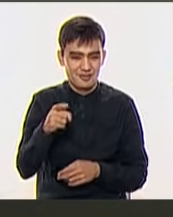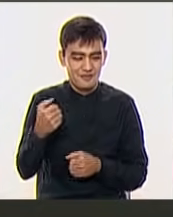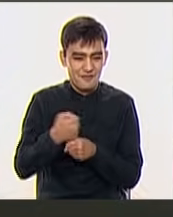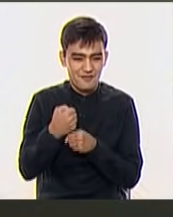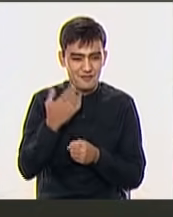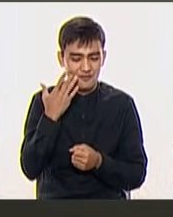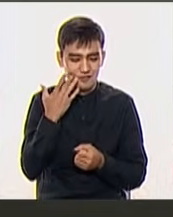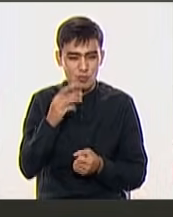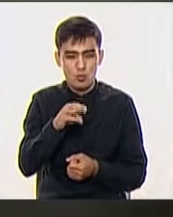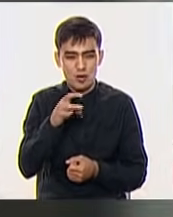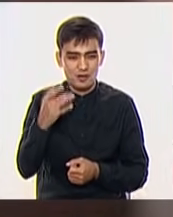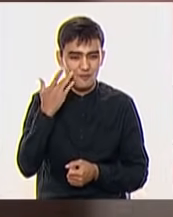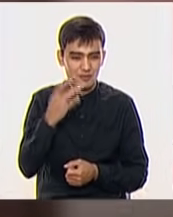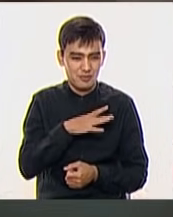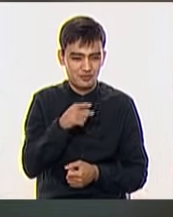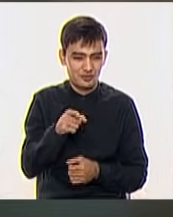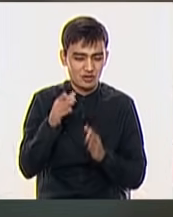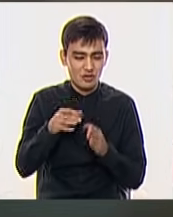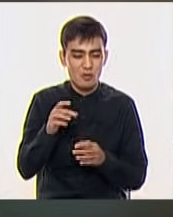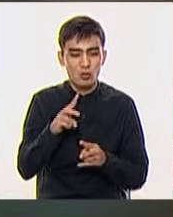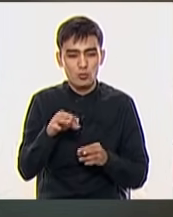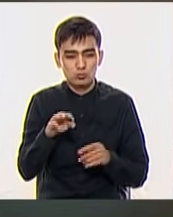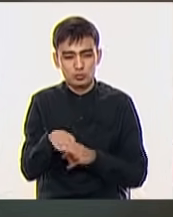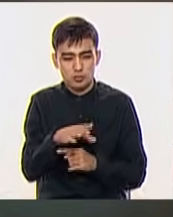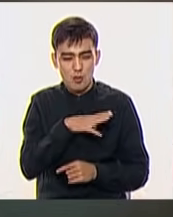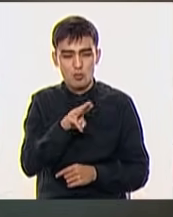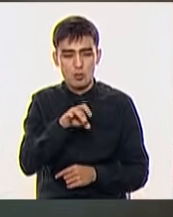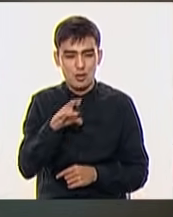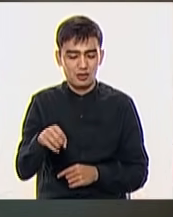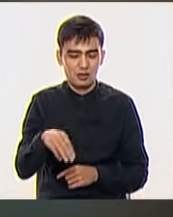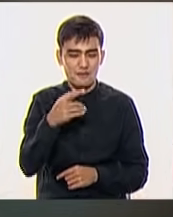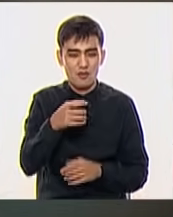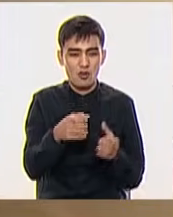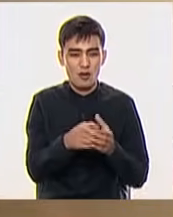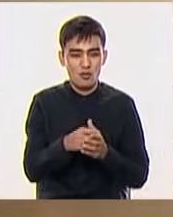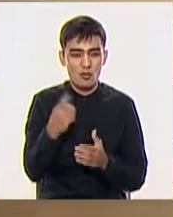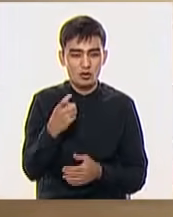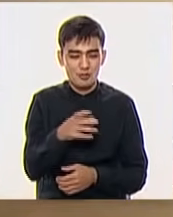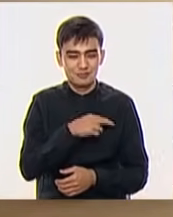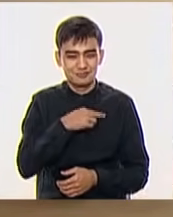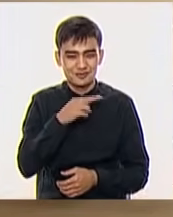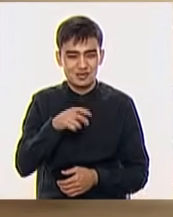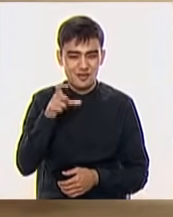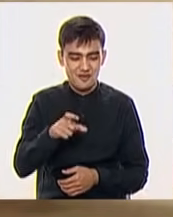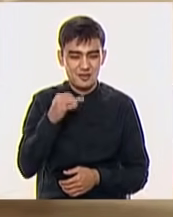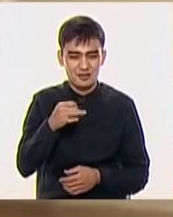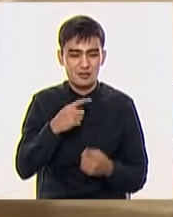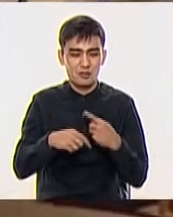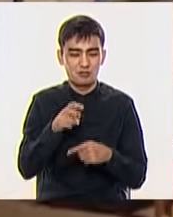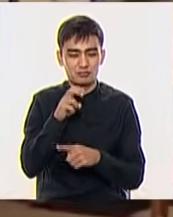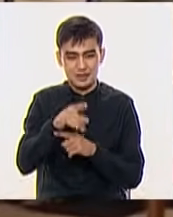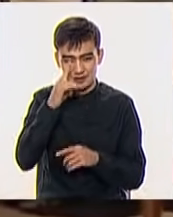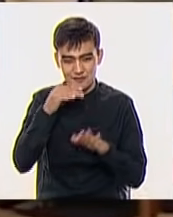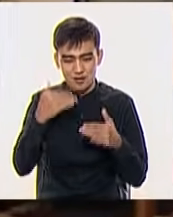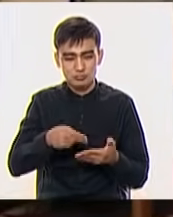физическое насилие от Мурата. Но реакции не последовало. Мурат был владельцем автокомпании, где работала погибшая. Он вернулся на родину и